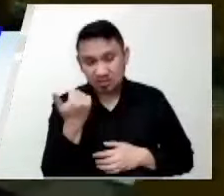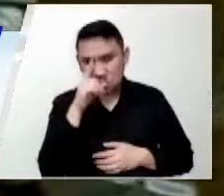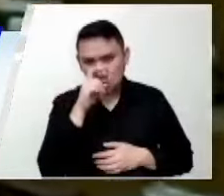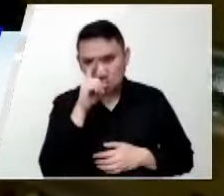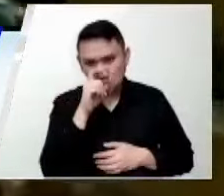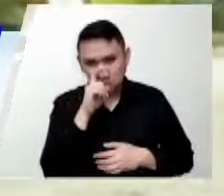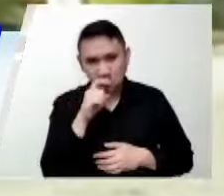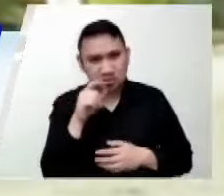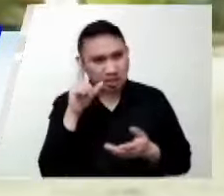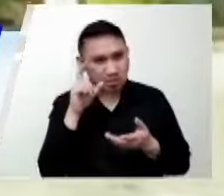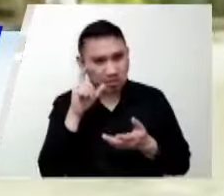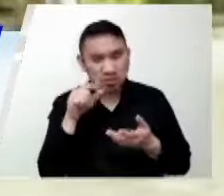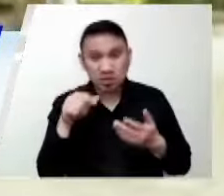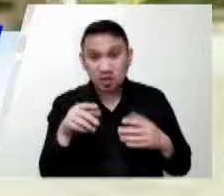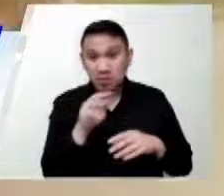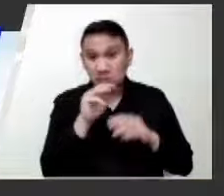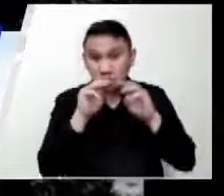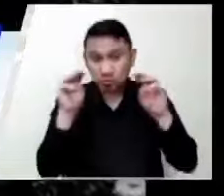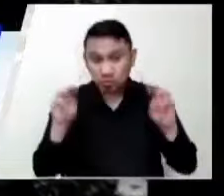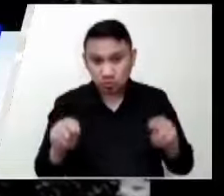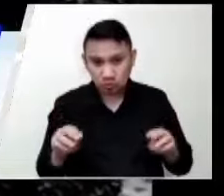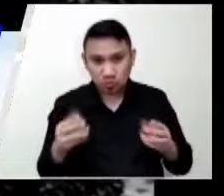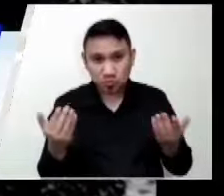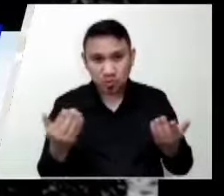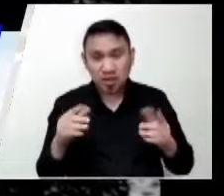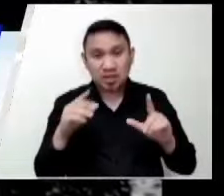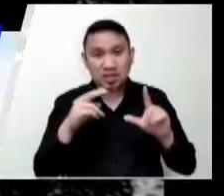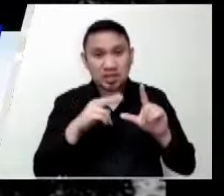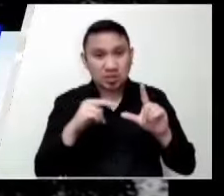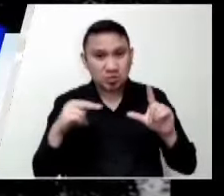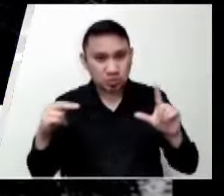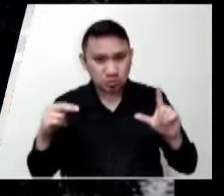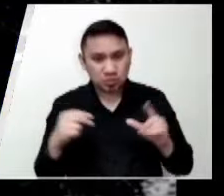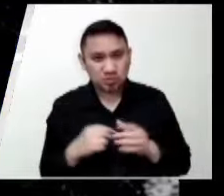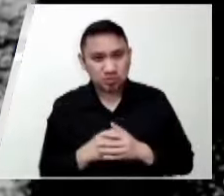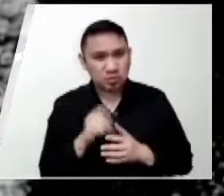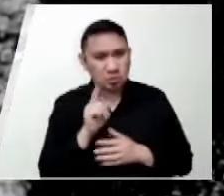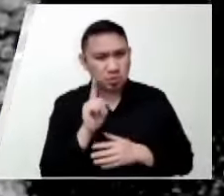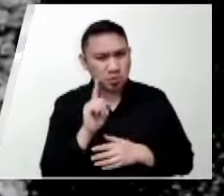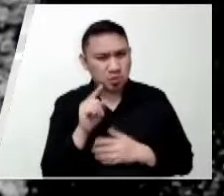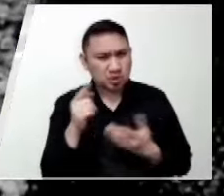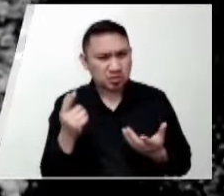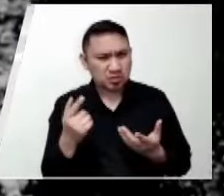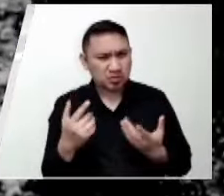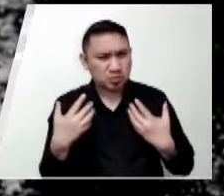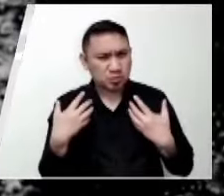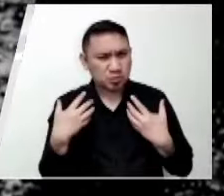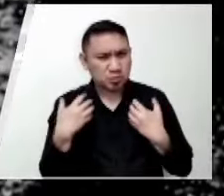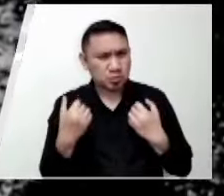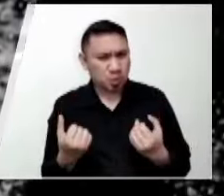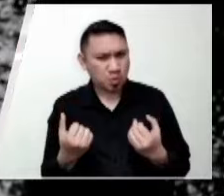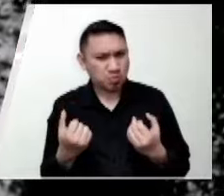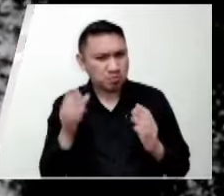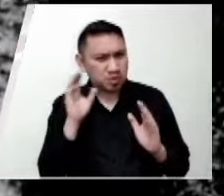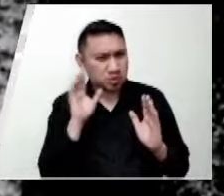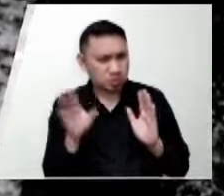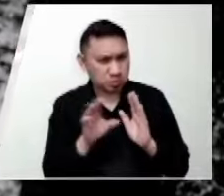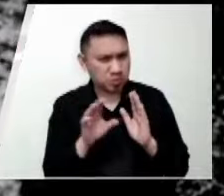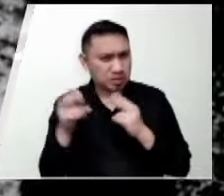sa tinayo niyang museo sa Pugo, La Union. Pero alam niyo ba kung ano ang pinakamatandang larawan o photograph sa kasaysayan?